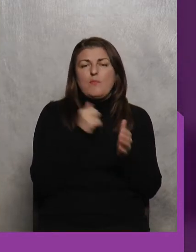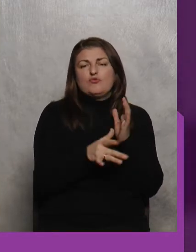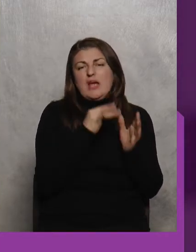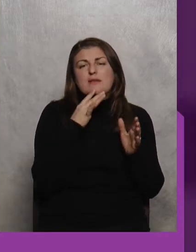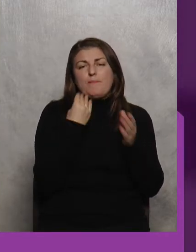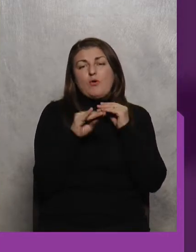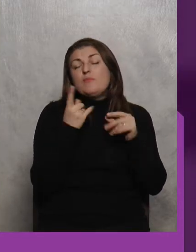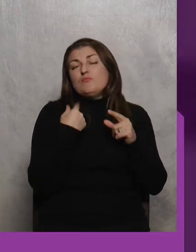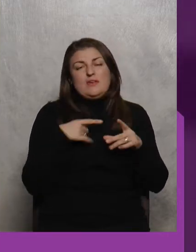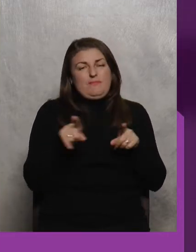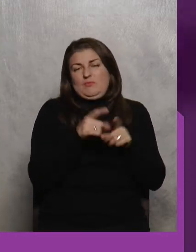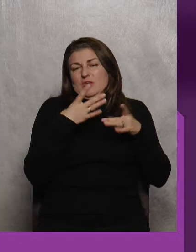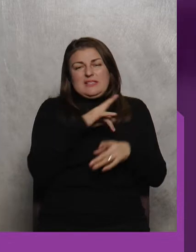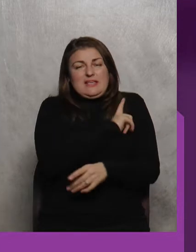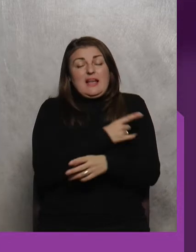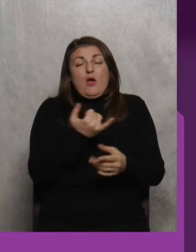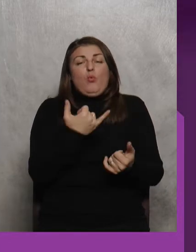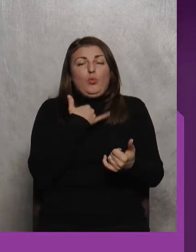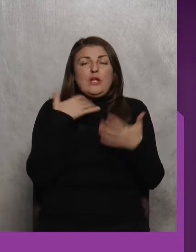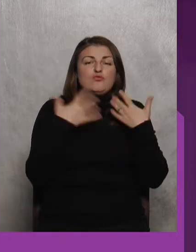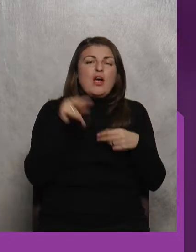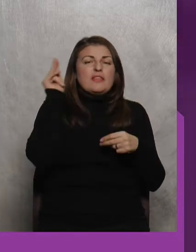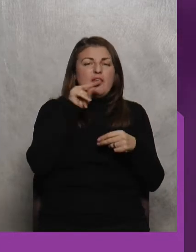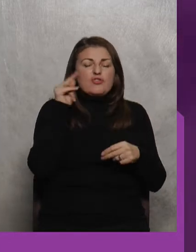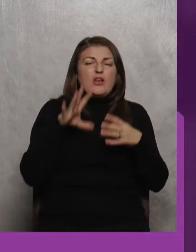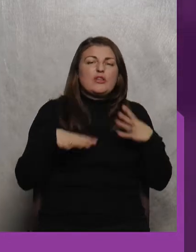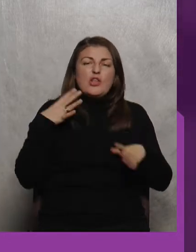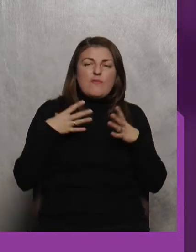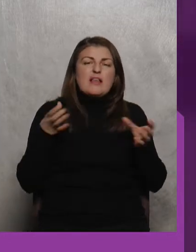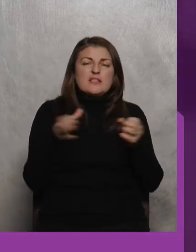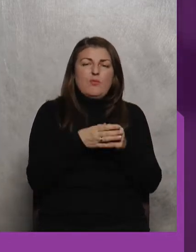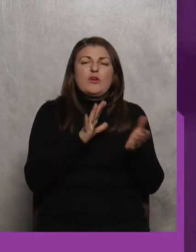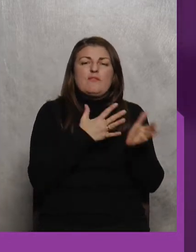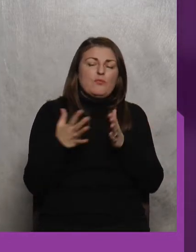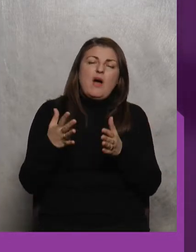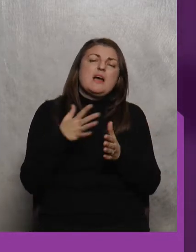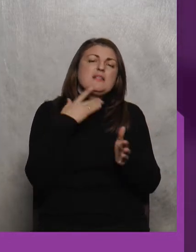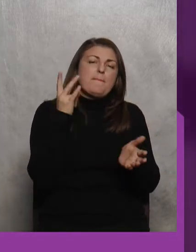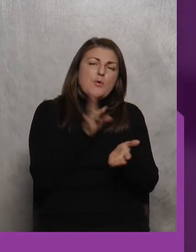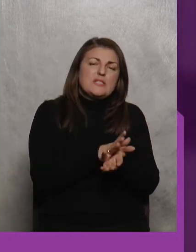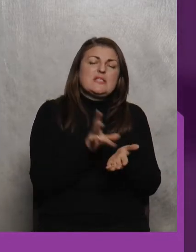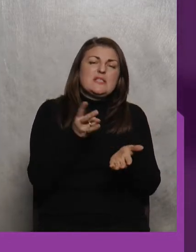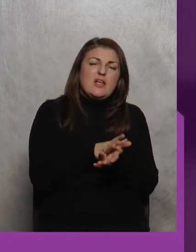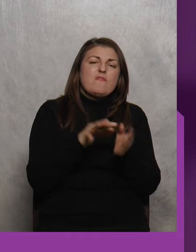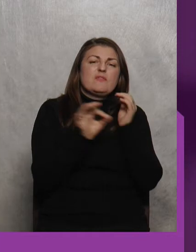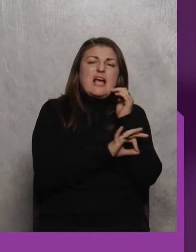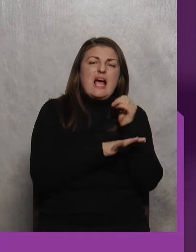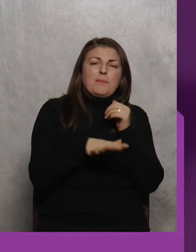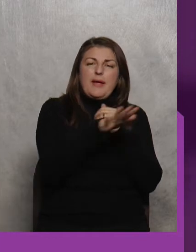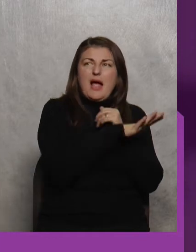сильні. Да, так? І в нас і вже навчально-тренувальні збори відбуваються постійні в